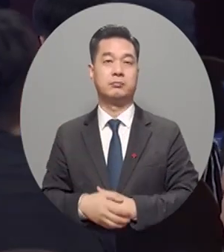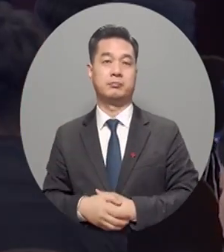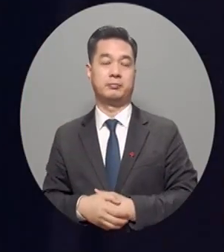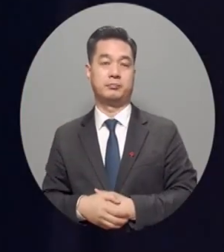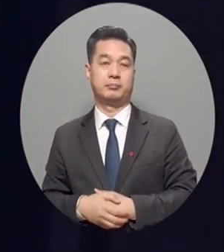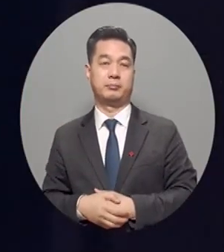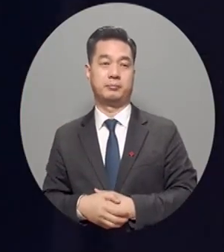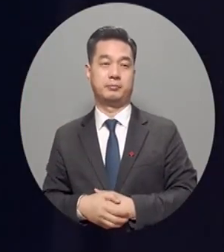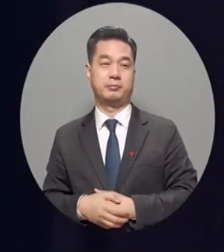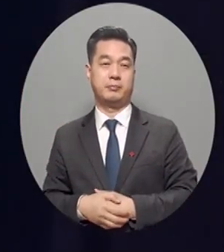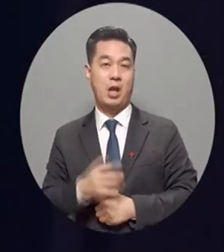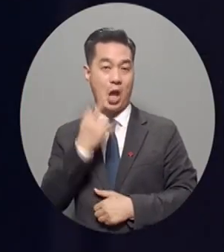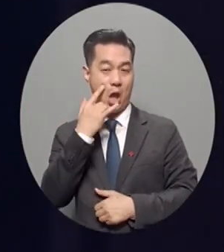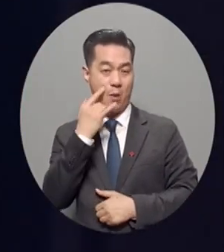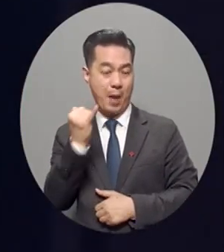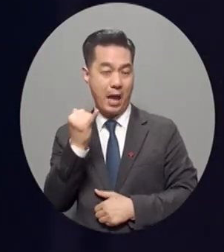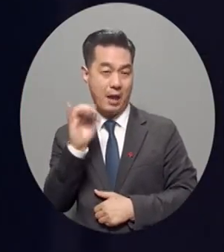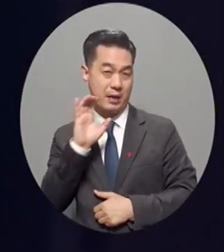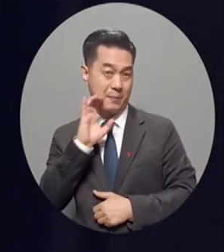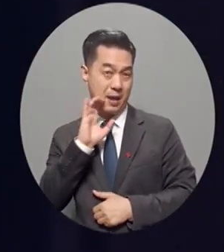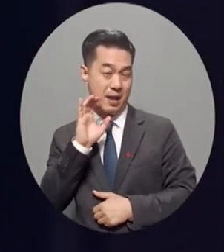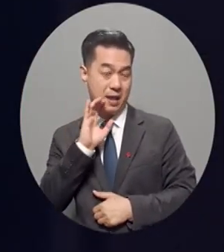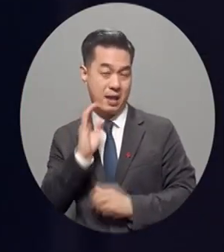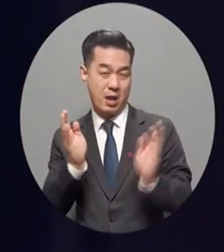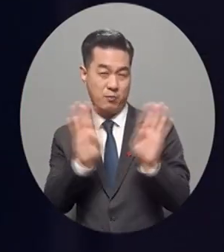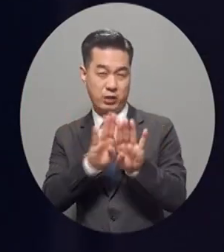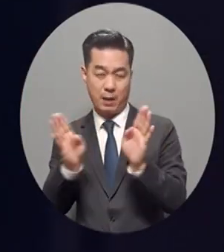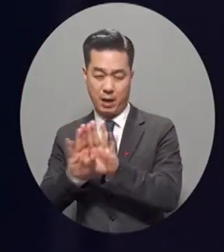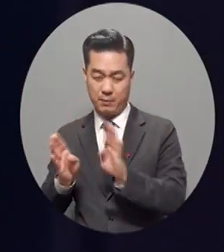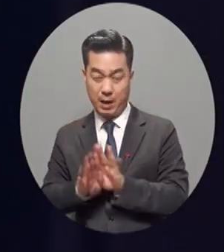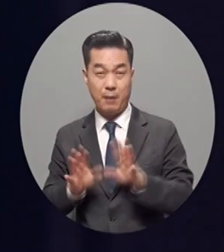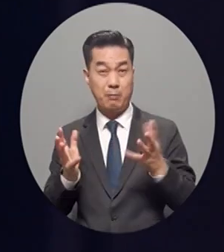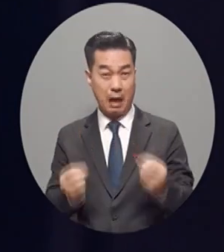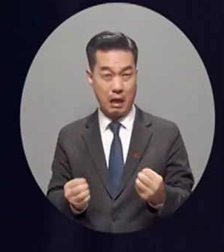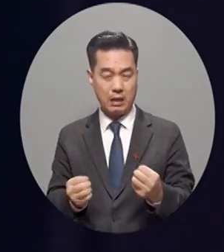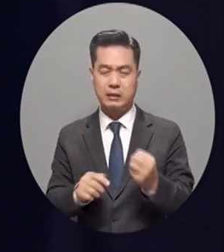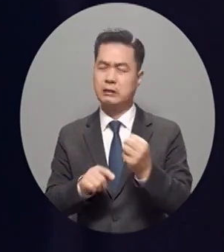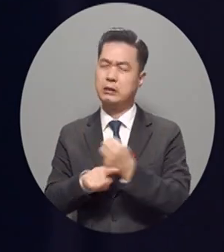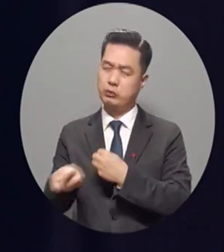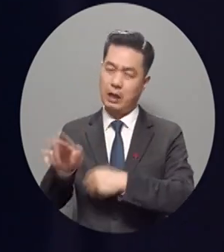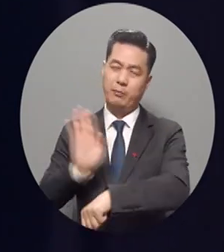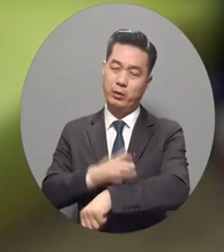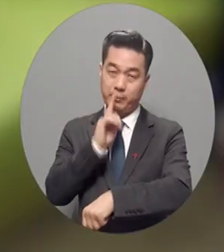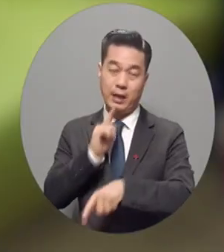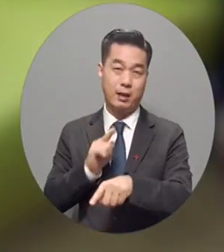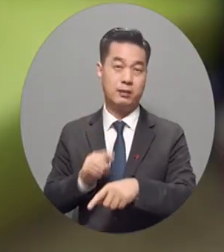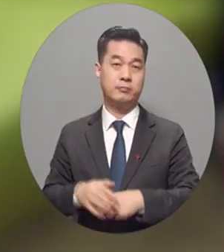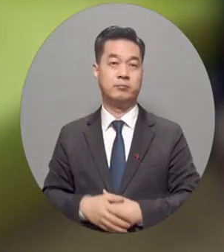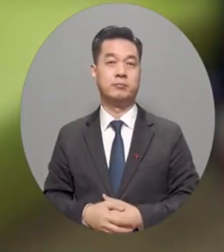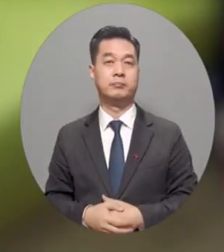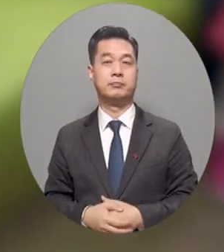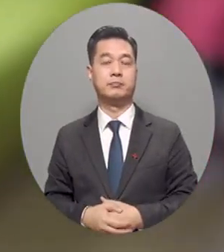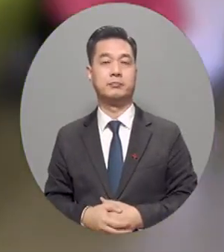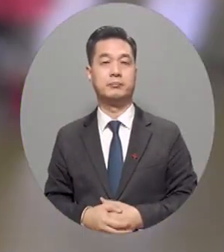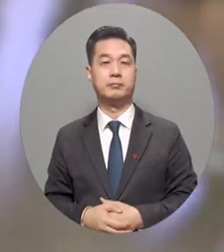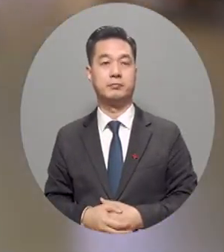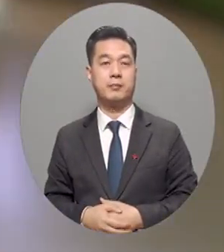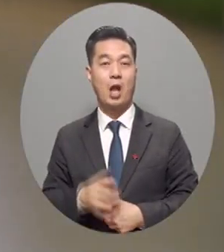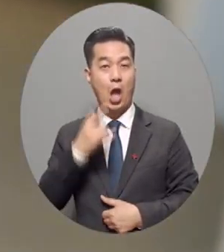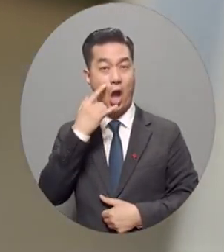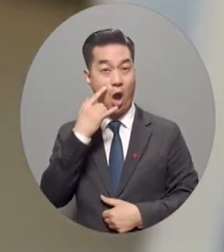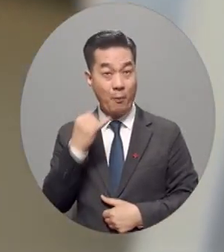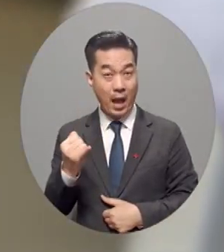소문을 퍼뜨려 문 닫는 소아과들이 많아진 것을 소아과 오픈런의 원인으로 지적했습니다. 그러면서